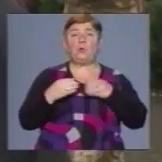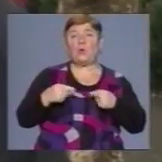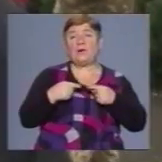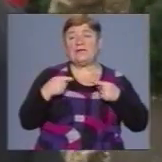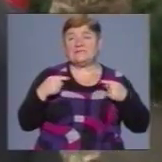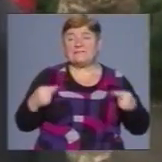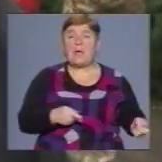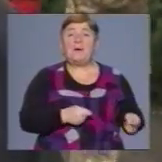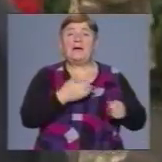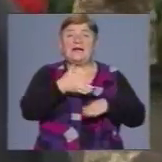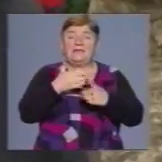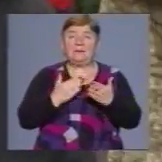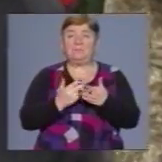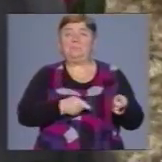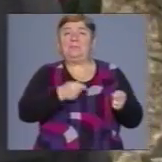хто хліба,